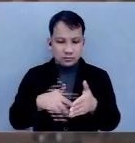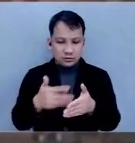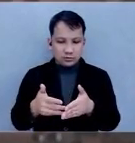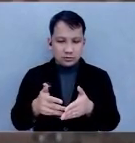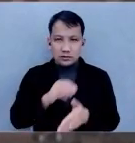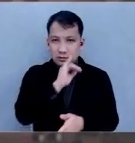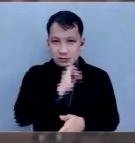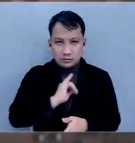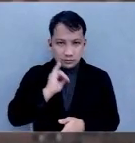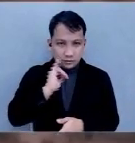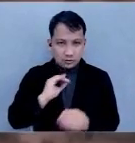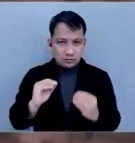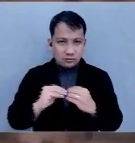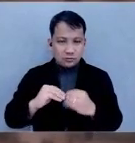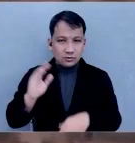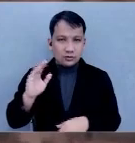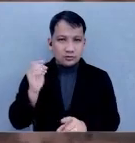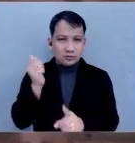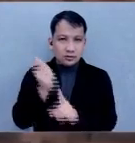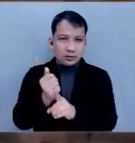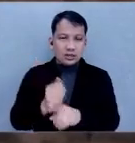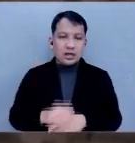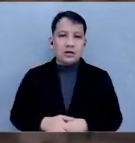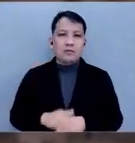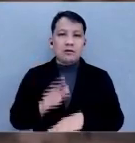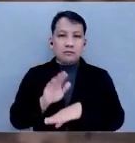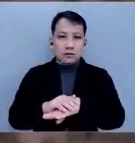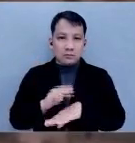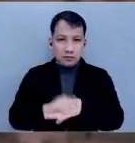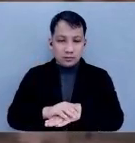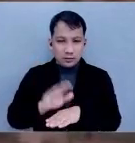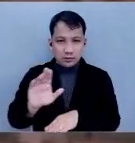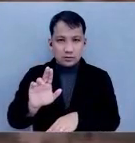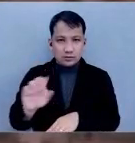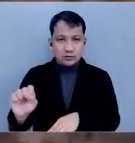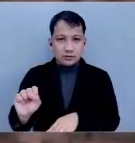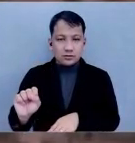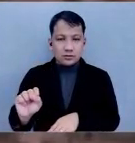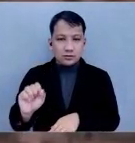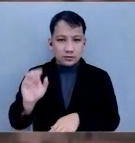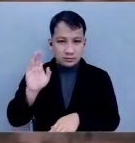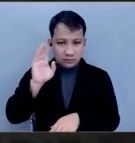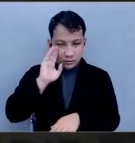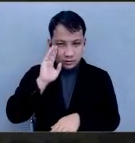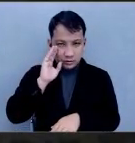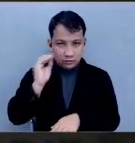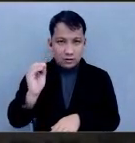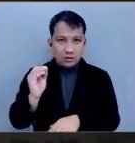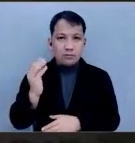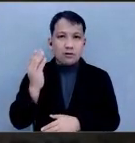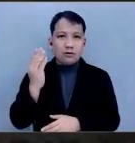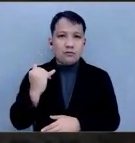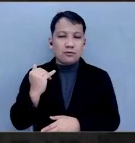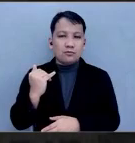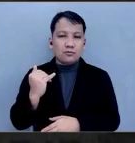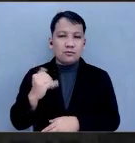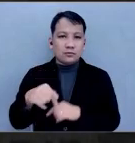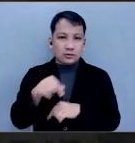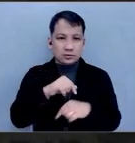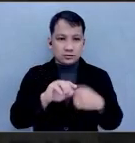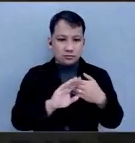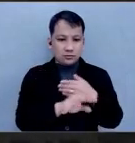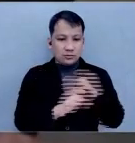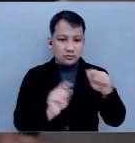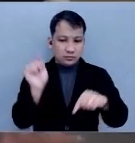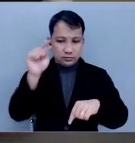sa mas malaking pag-atake. Babala naman ni dating US President Barack Obama, posible raw mag-backfire o bumalik sa Israel ang kanilang